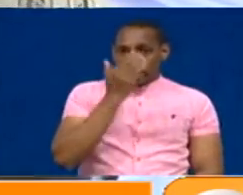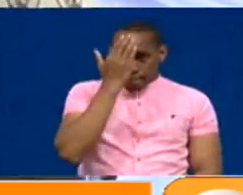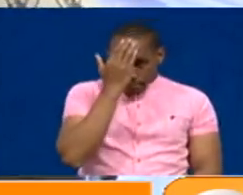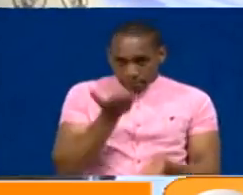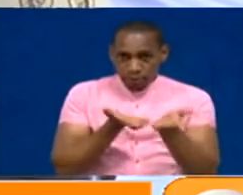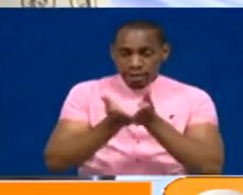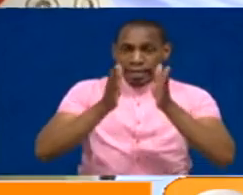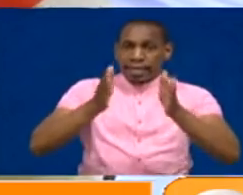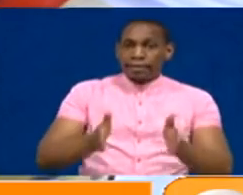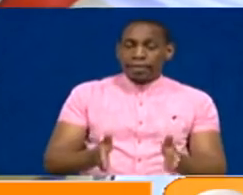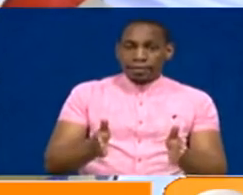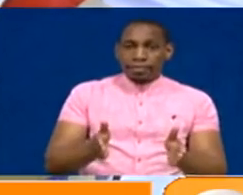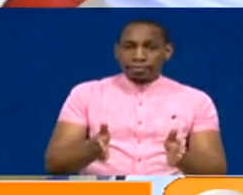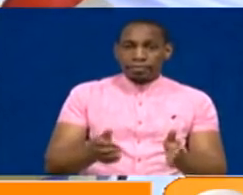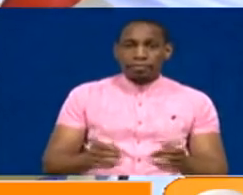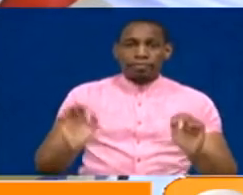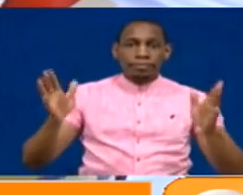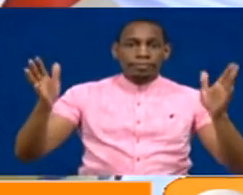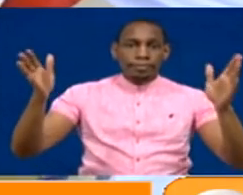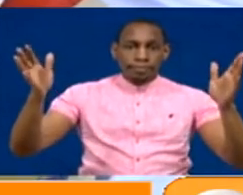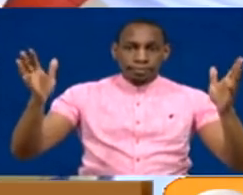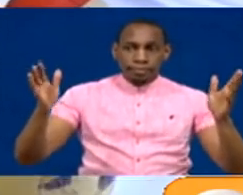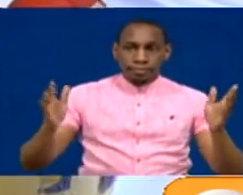humble servant.